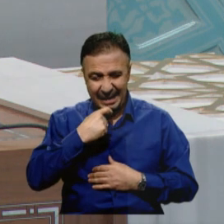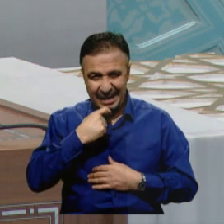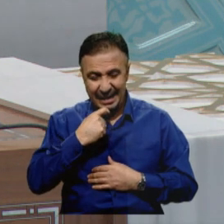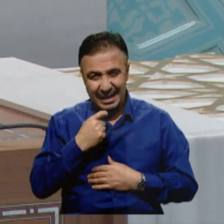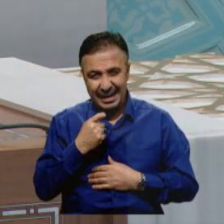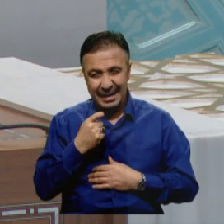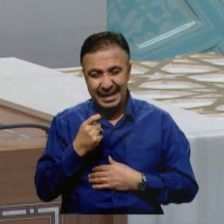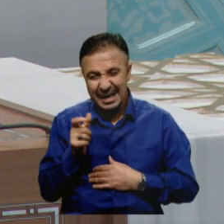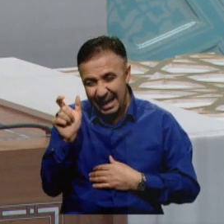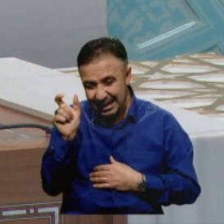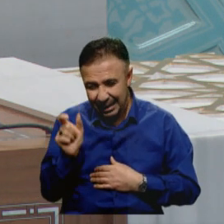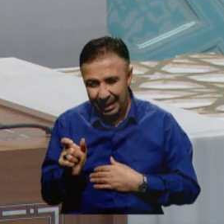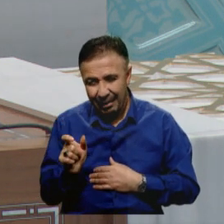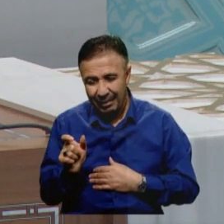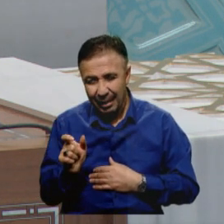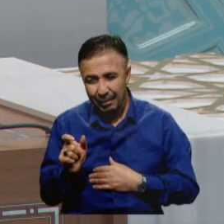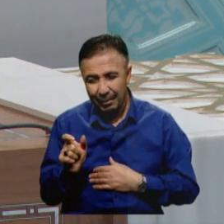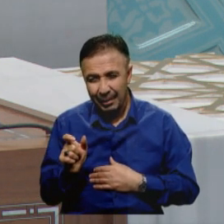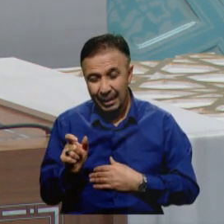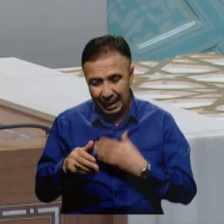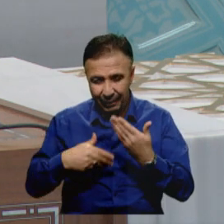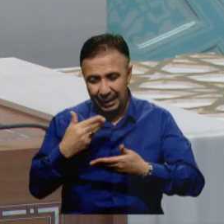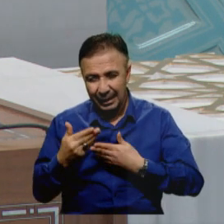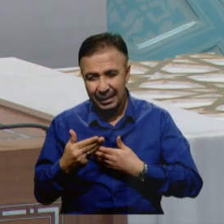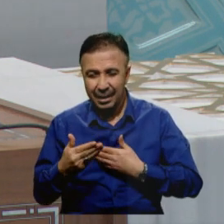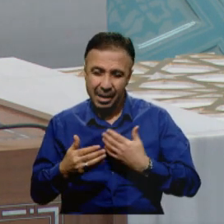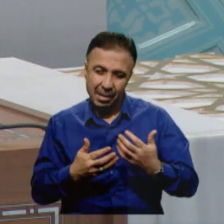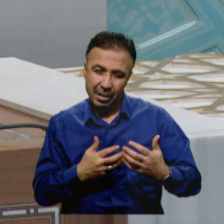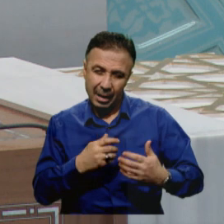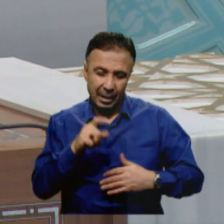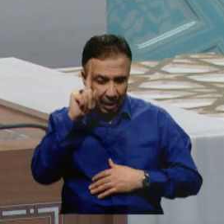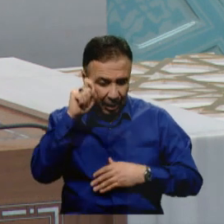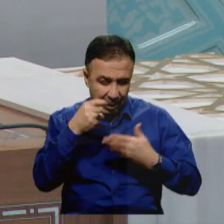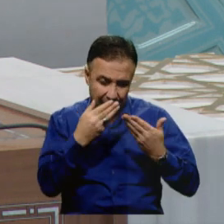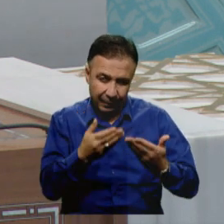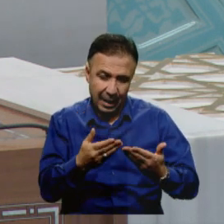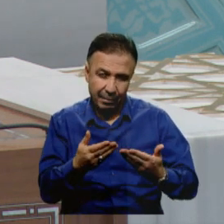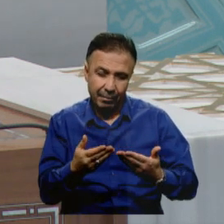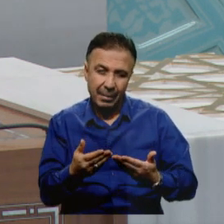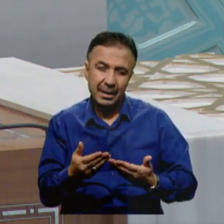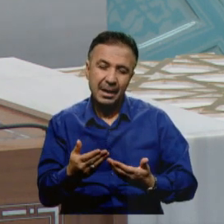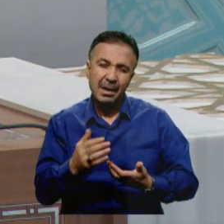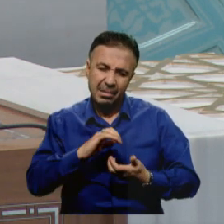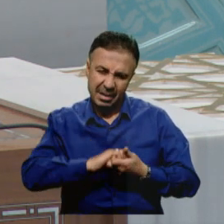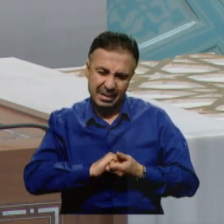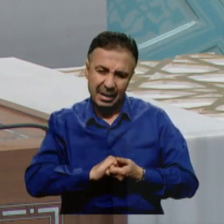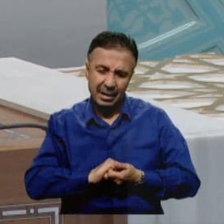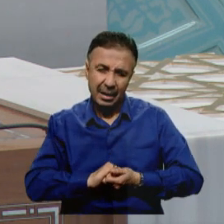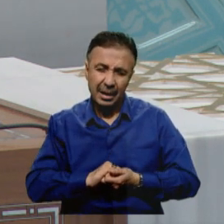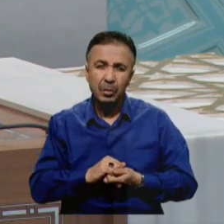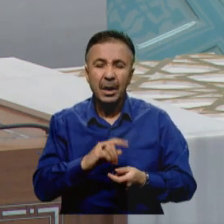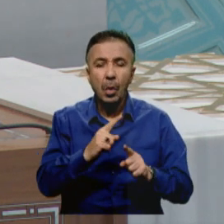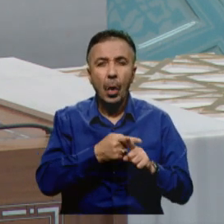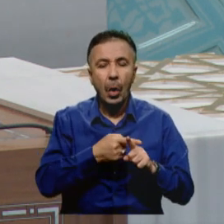ile ifade edilir samimiyet. İşte nasihat, ihlas, sadakat, samimiyet bunlar ortak kavramlardır.